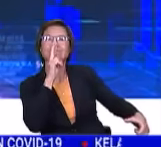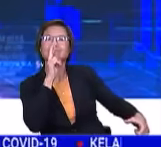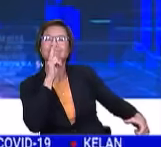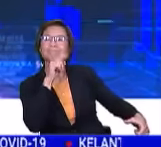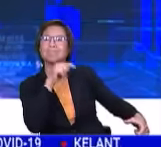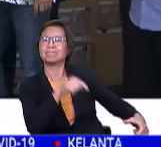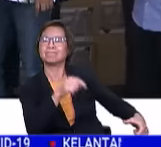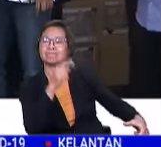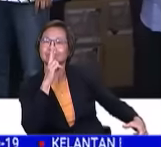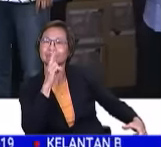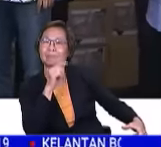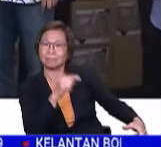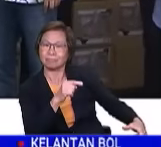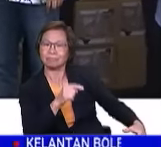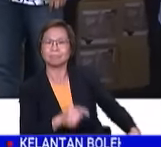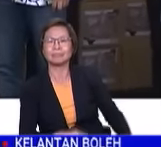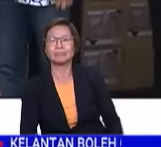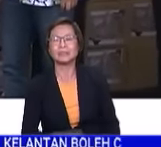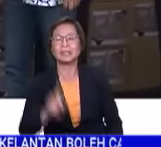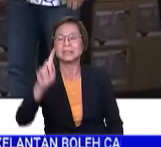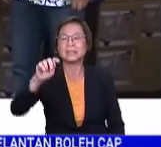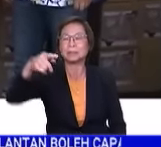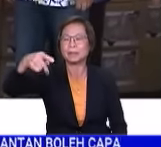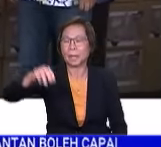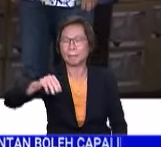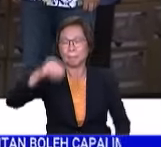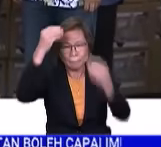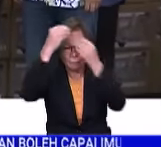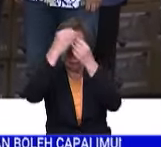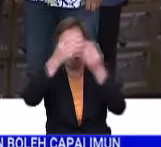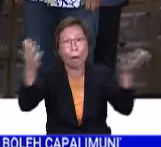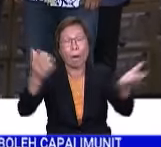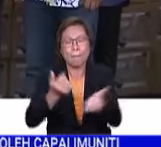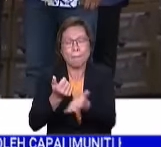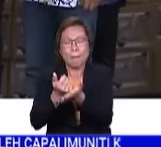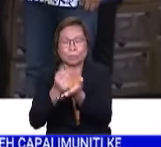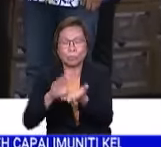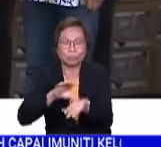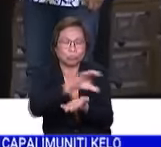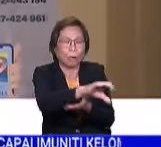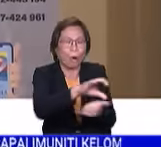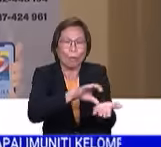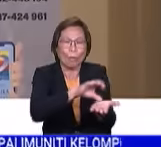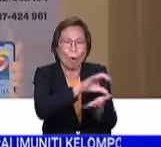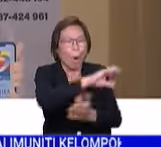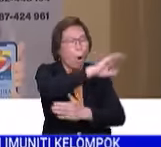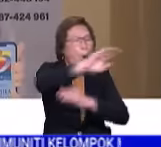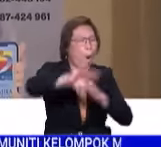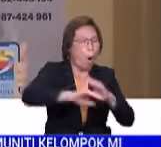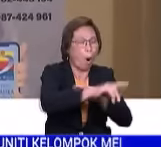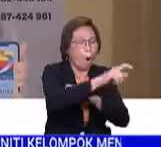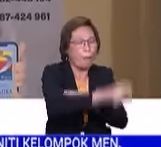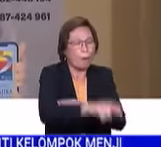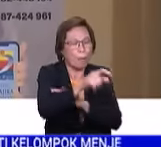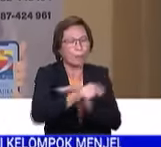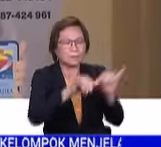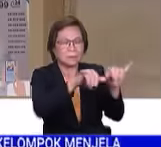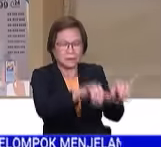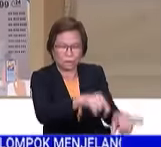merah. Timbalan Perdana Menteri memaklumkan bantuan turut disalurkan kepada kesemua penduduk